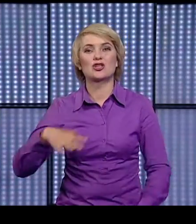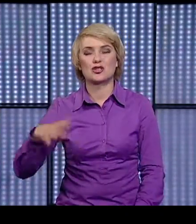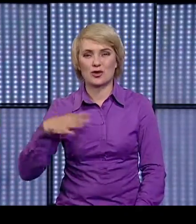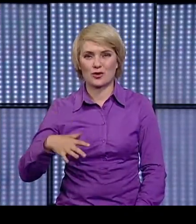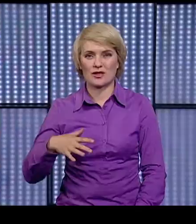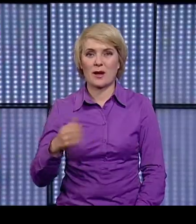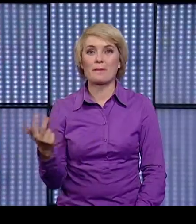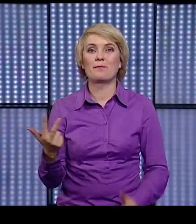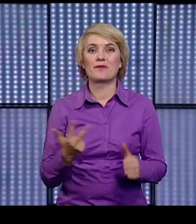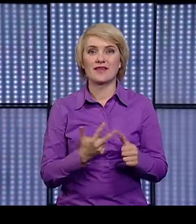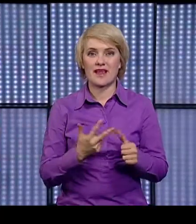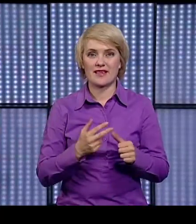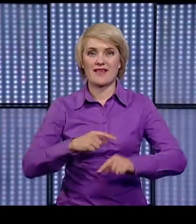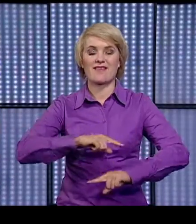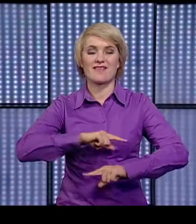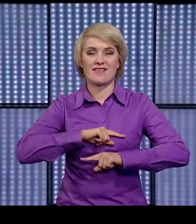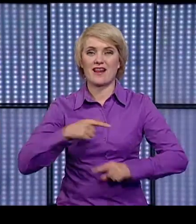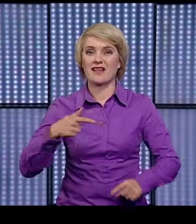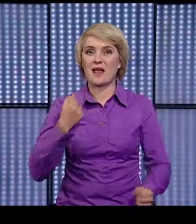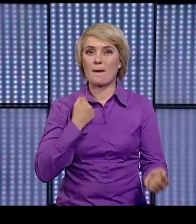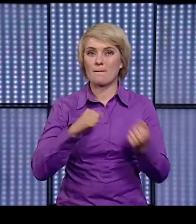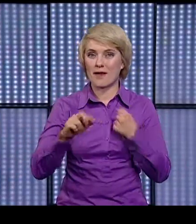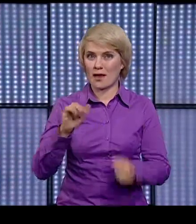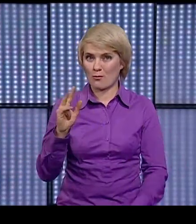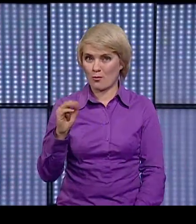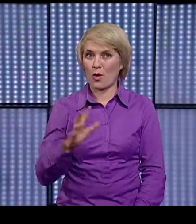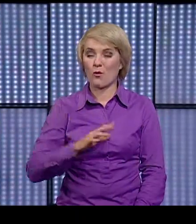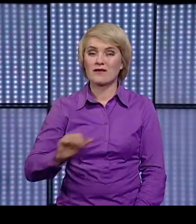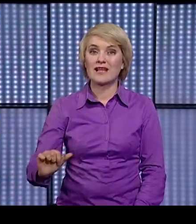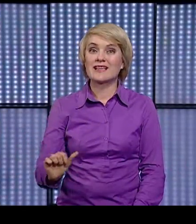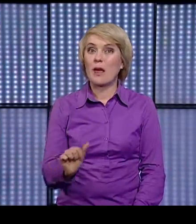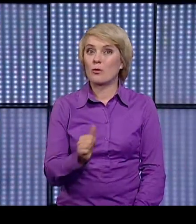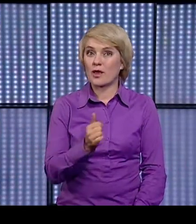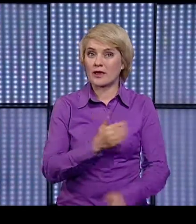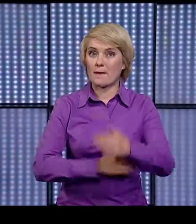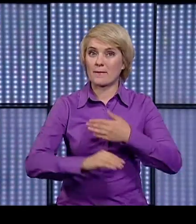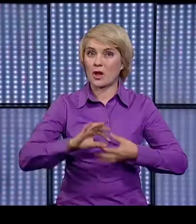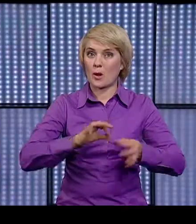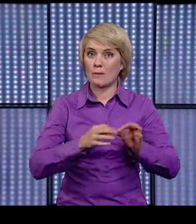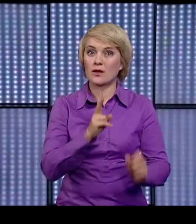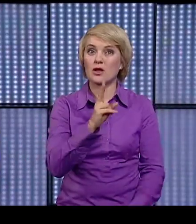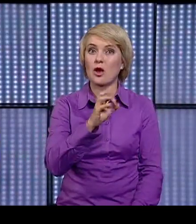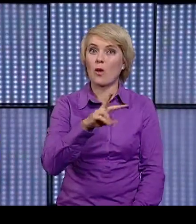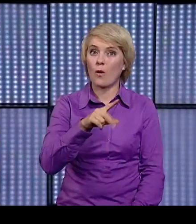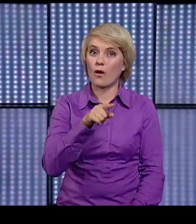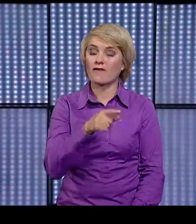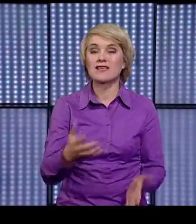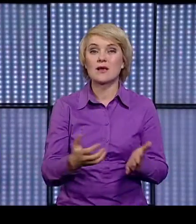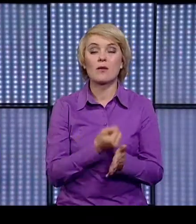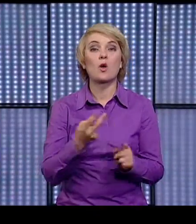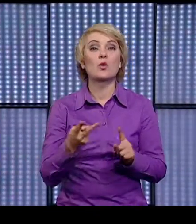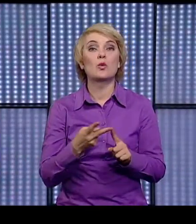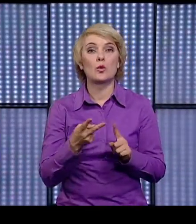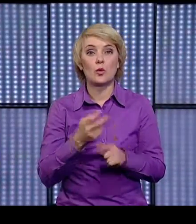В третьем финале, где переміг Геннадій Бойко, став дебютант паралімпіад Антон Коль, який завоював свою 2-ю бронзу у Ріо.